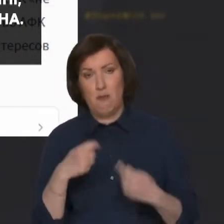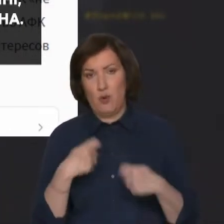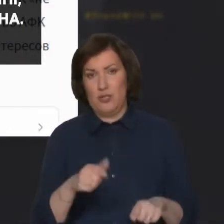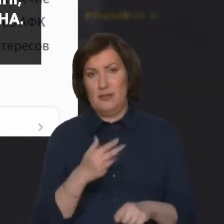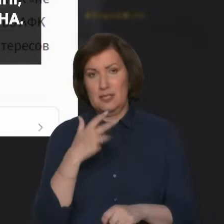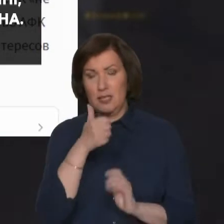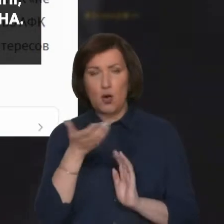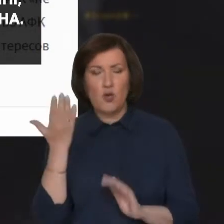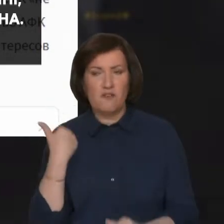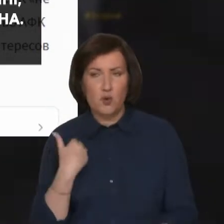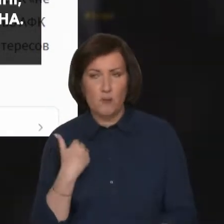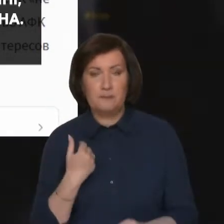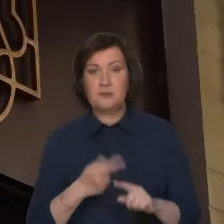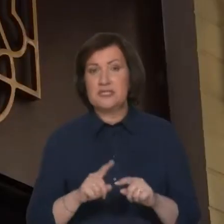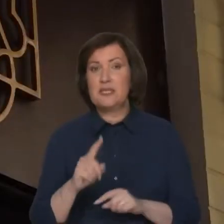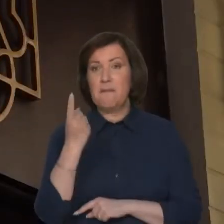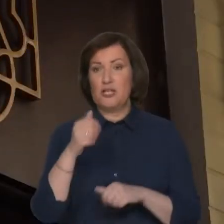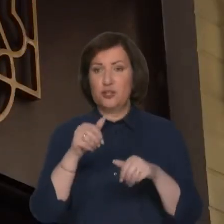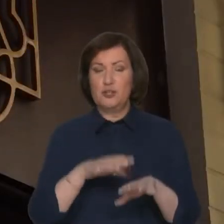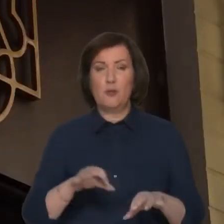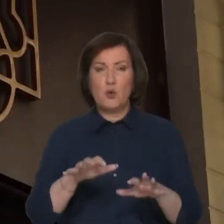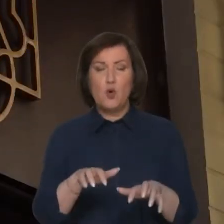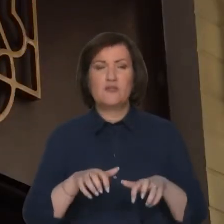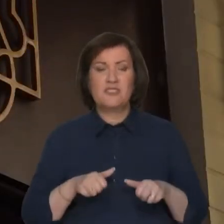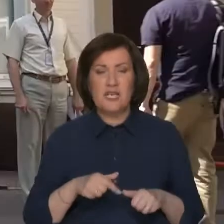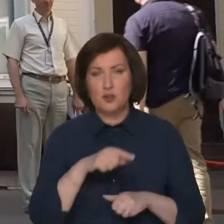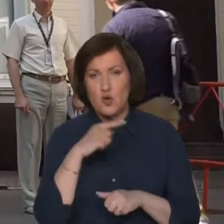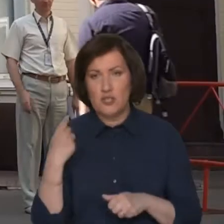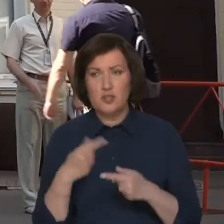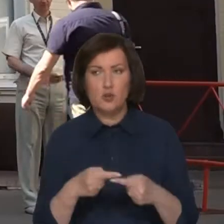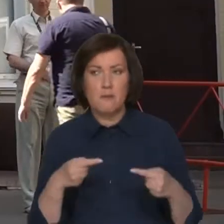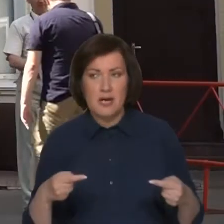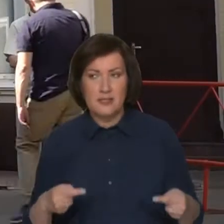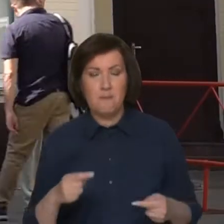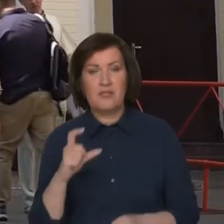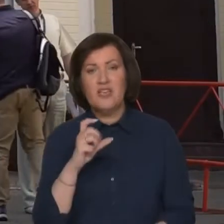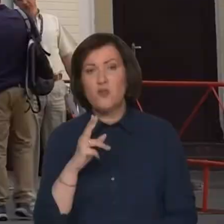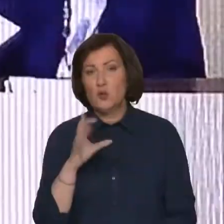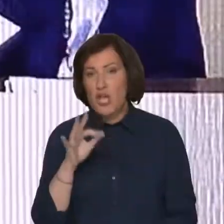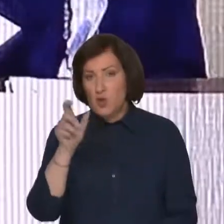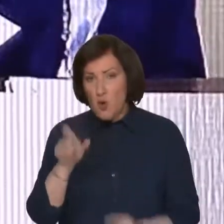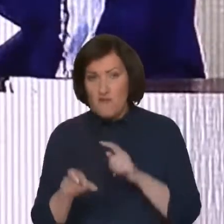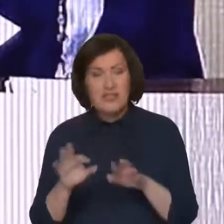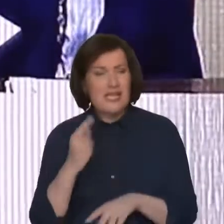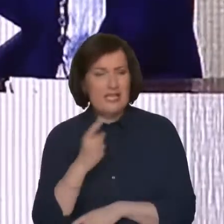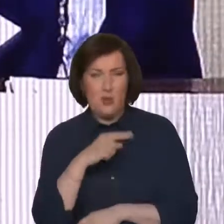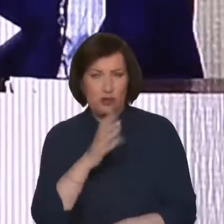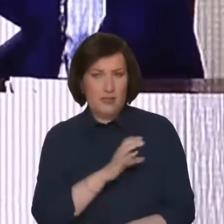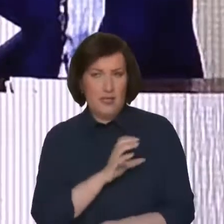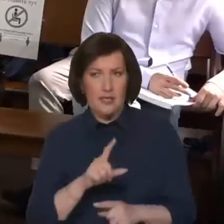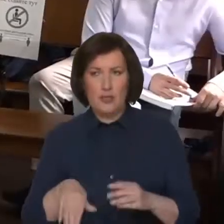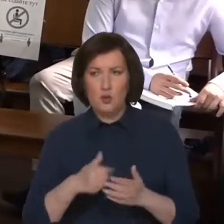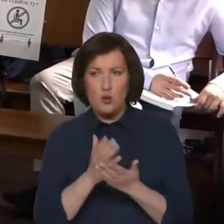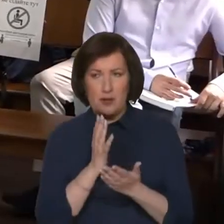продали кілька років тому. Це перше рішення про конфіскацію російського майна. Євтушенков не єдиний російський олігарх, який